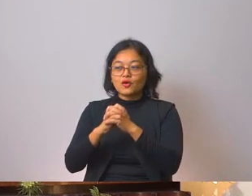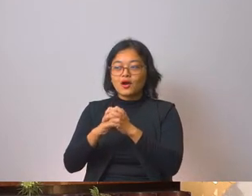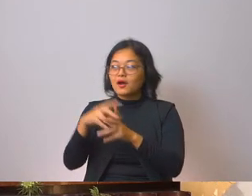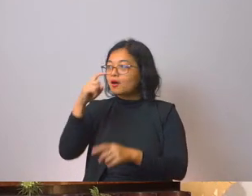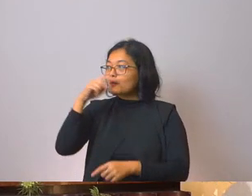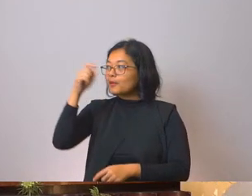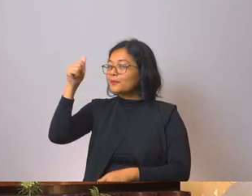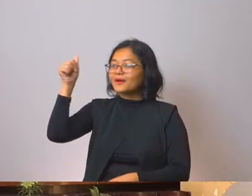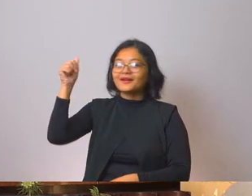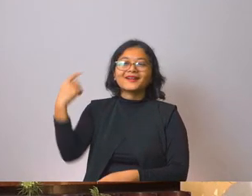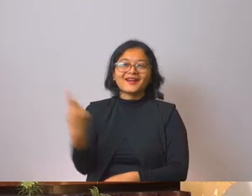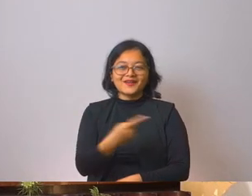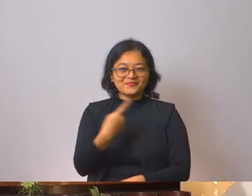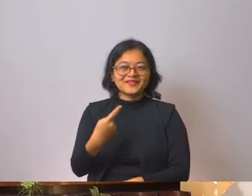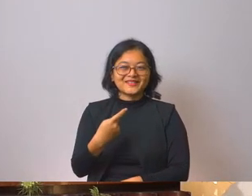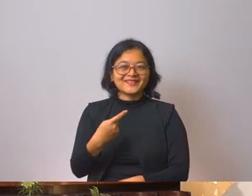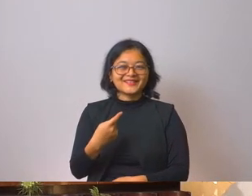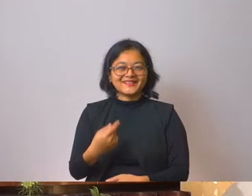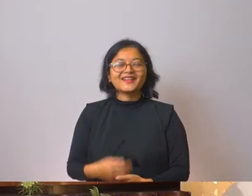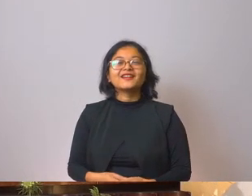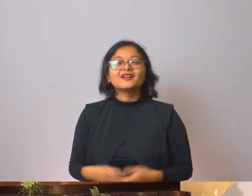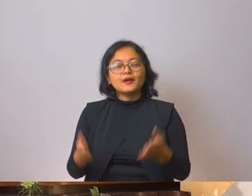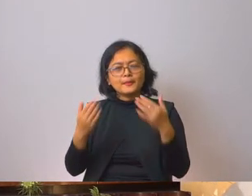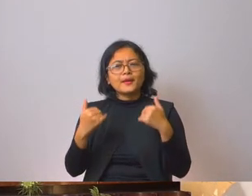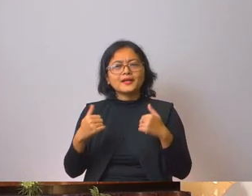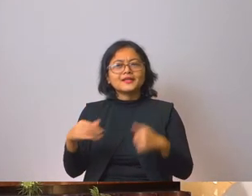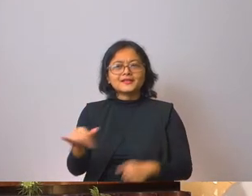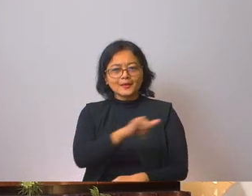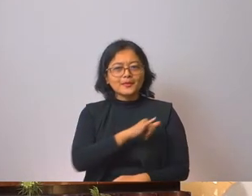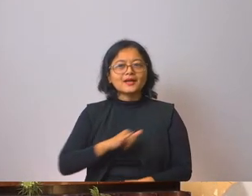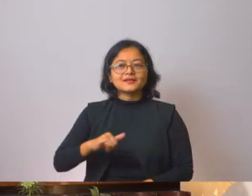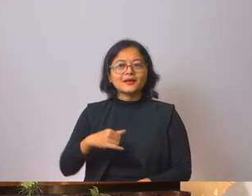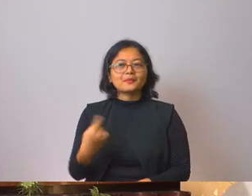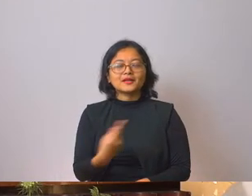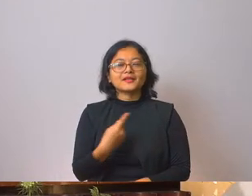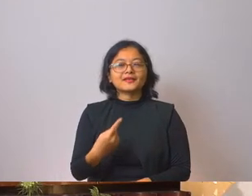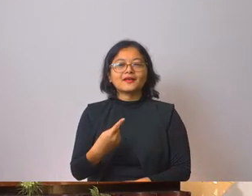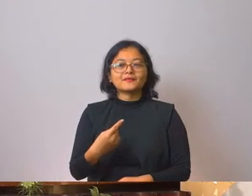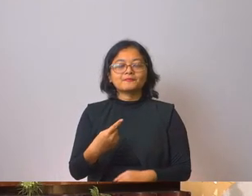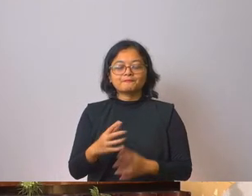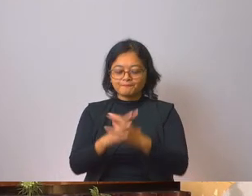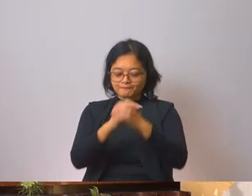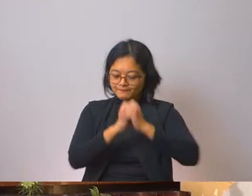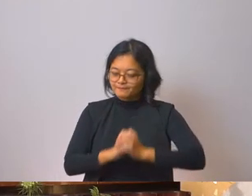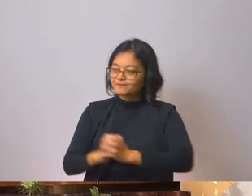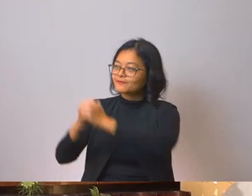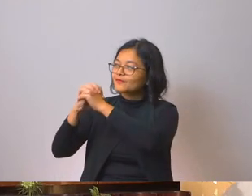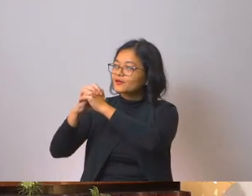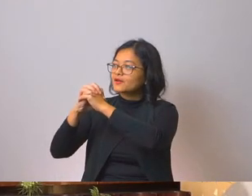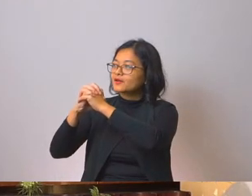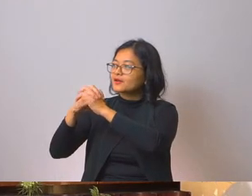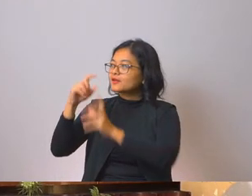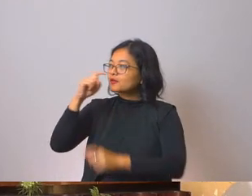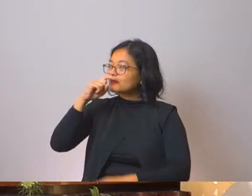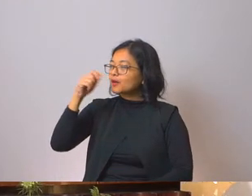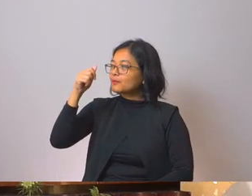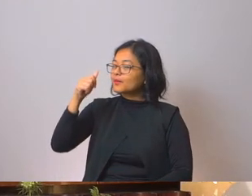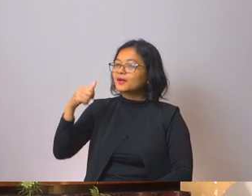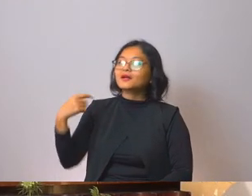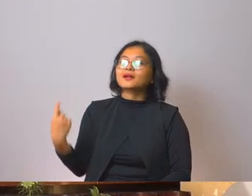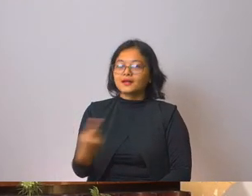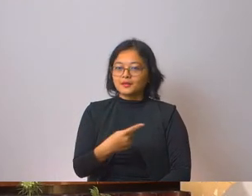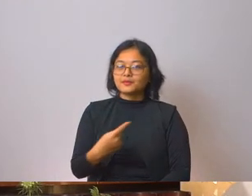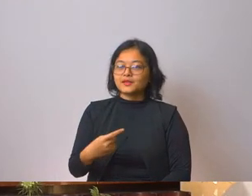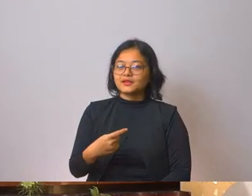adik-adik semua, Bapak, Ibu, Oma, Opa, bersama-sama kita akan naikkan doa Bapa kami sebagai syafaat